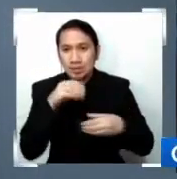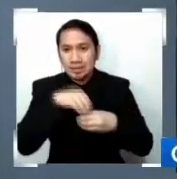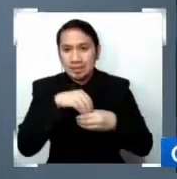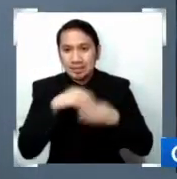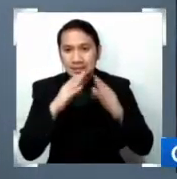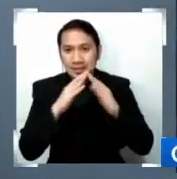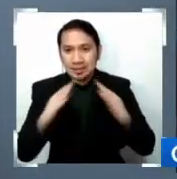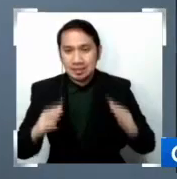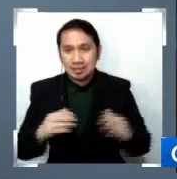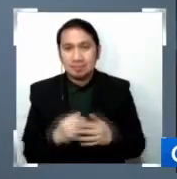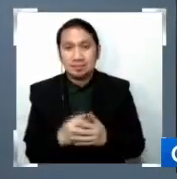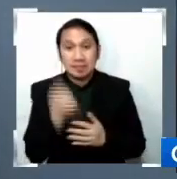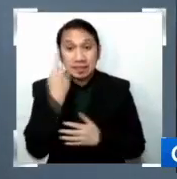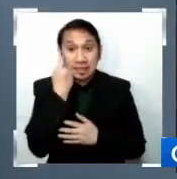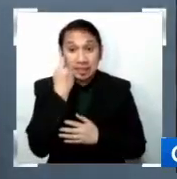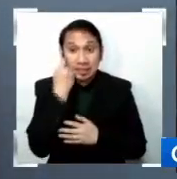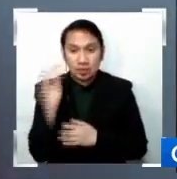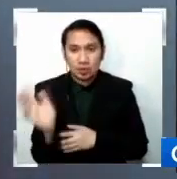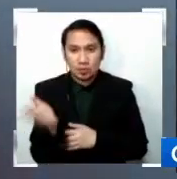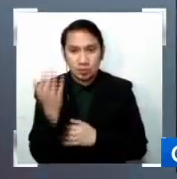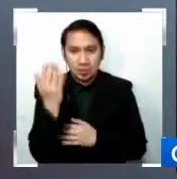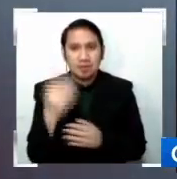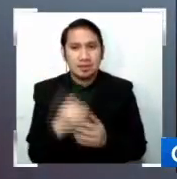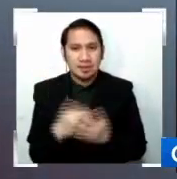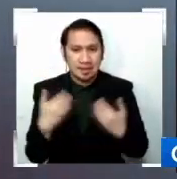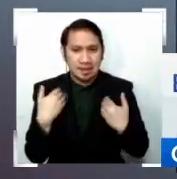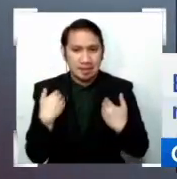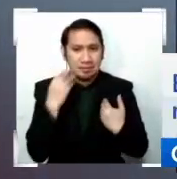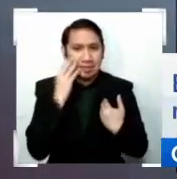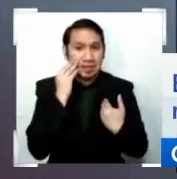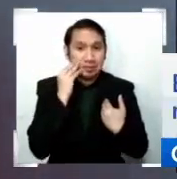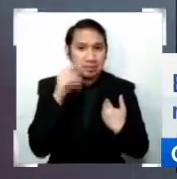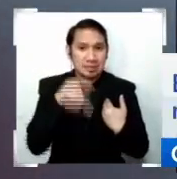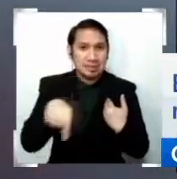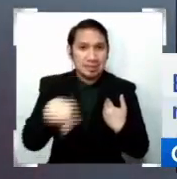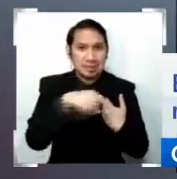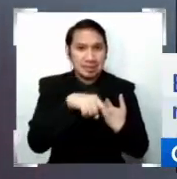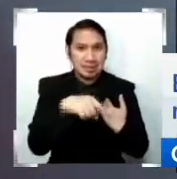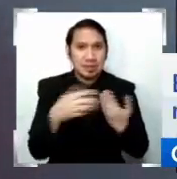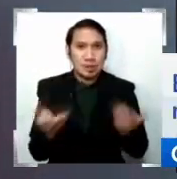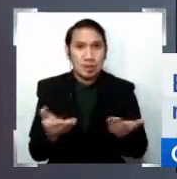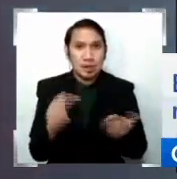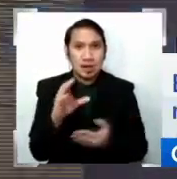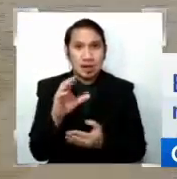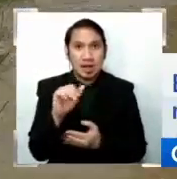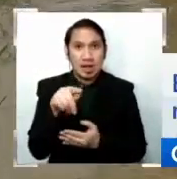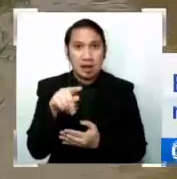Hanggang kaninang umaga, ramdam sa bayan ng Kapuokan ang malakas na ulan at hangin.